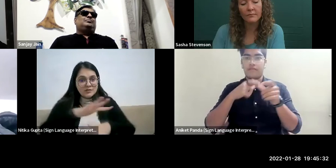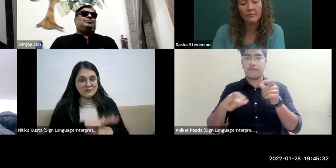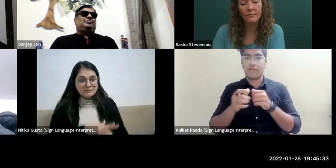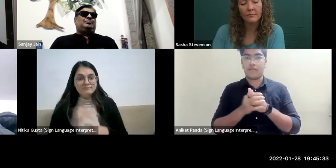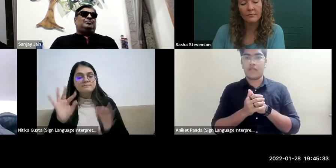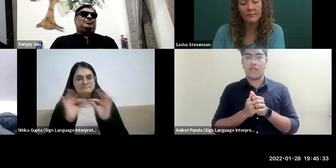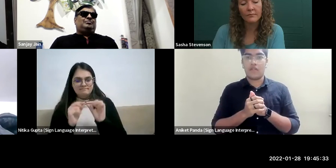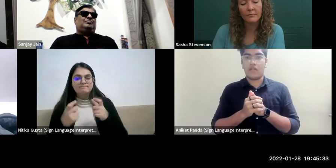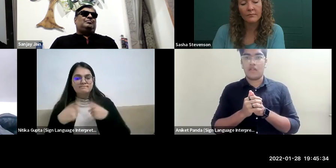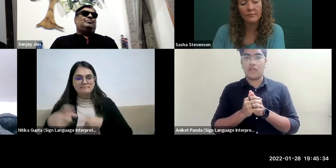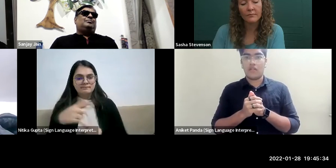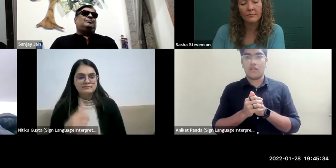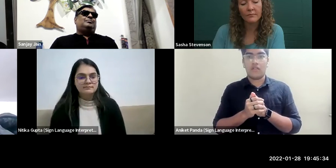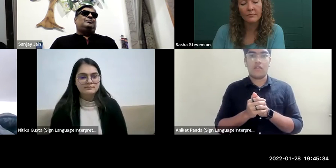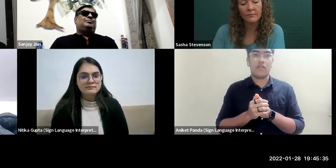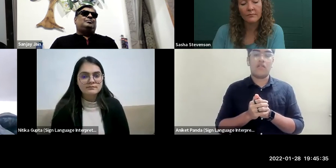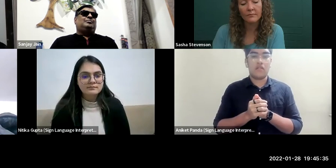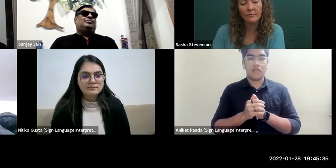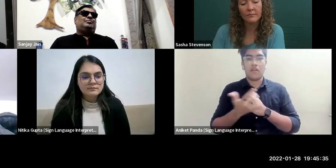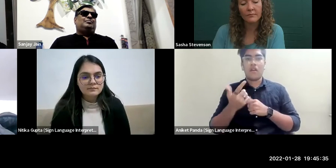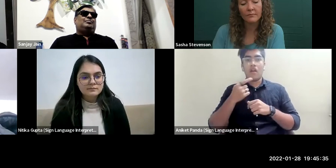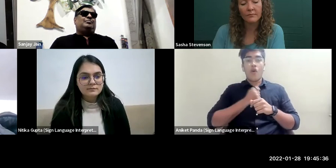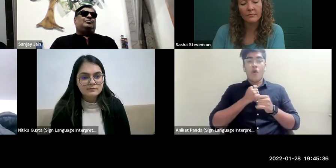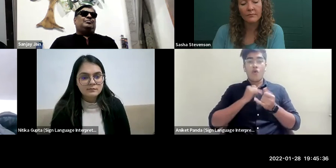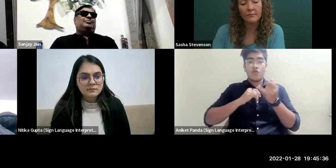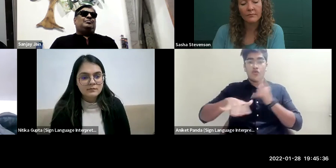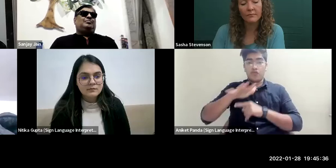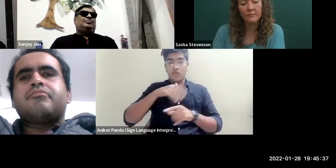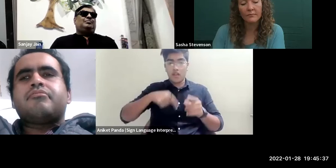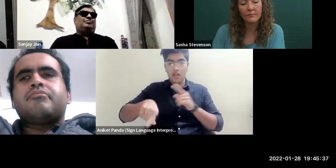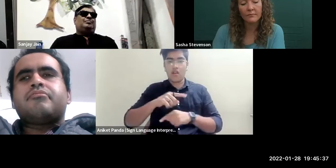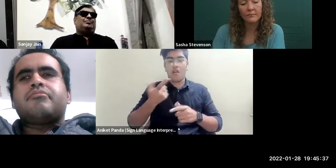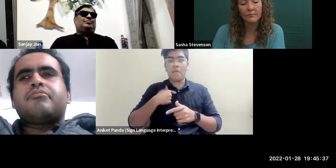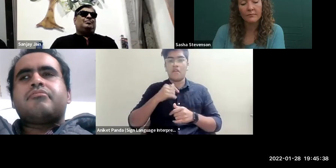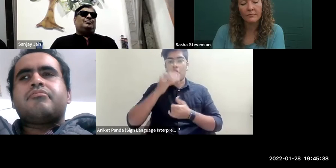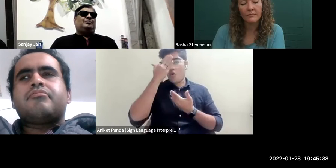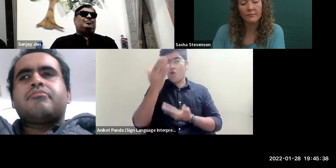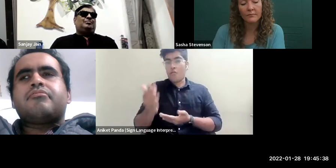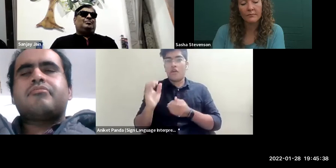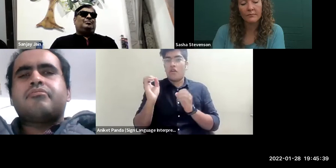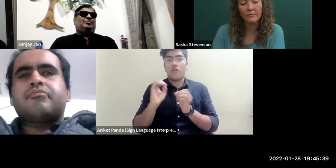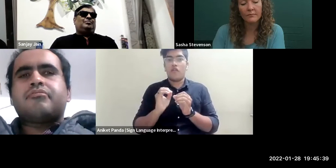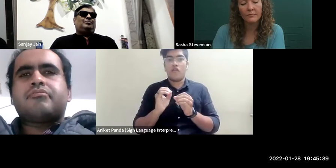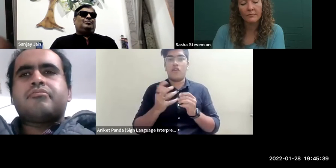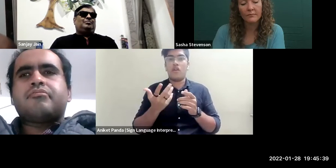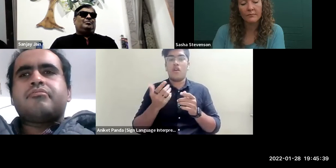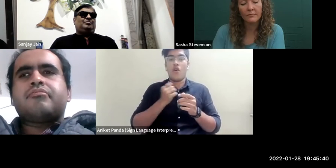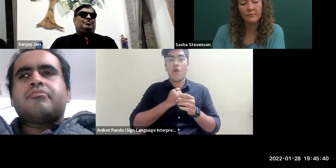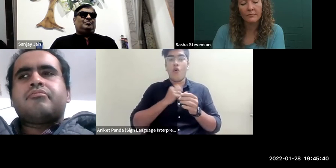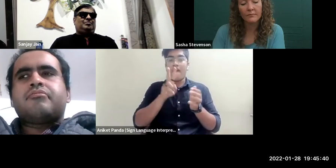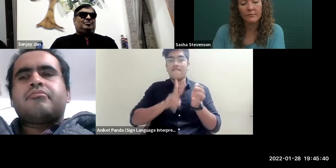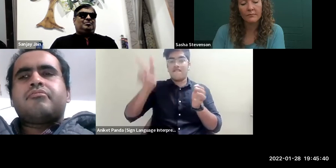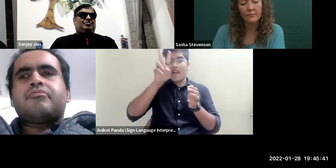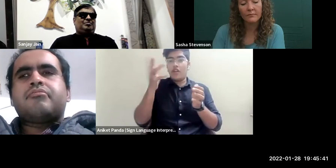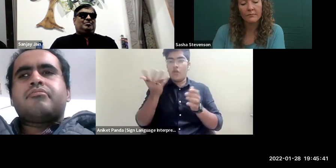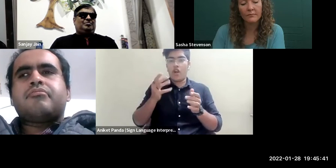डोंट अबे डेमोक्रेटिक सेटअप को, डेमोक्रेटिक वैल्यूज के साथ में हमारा लाइफ जुड़ता